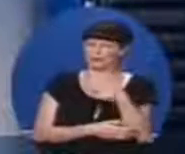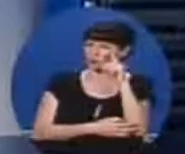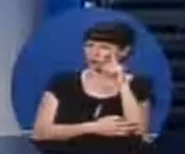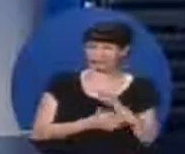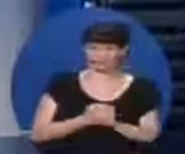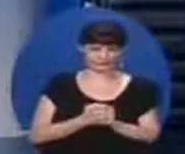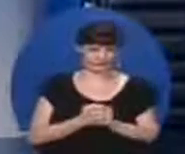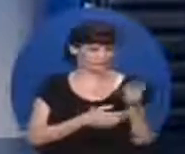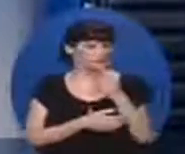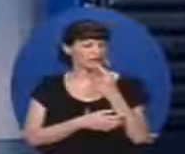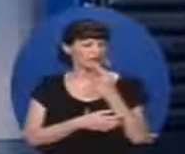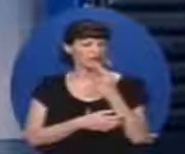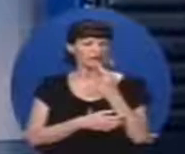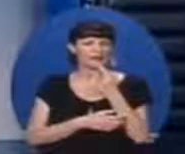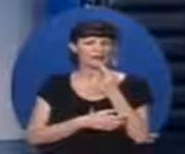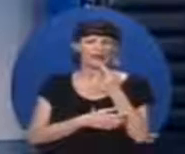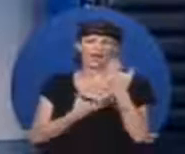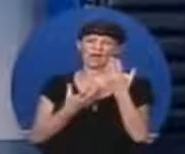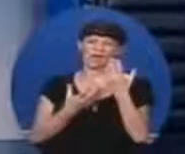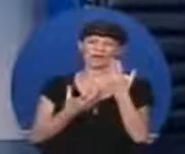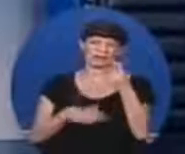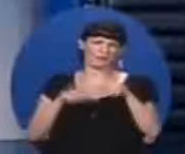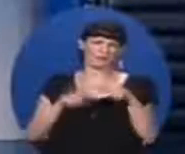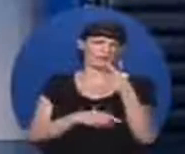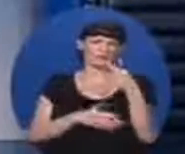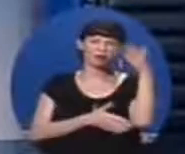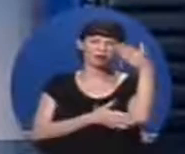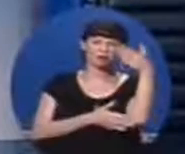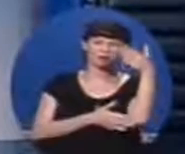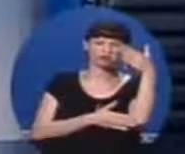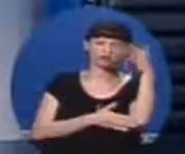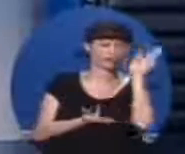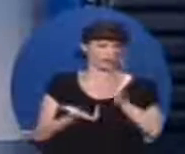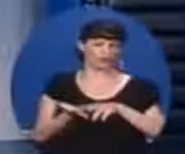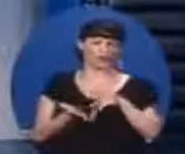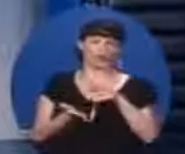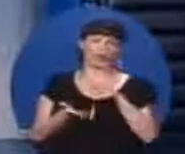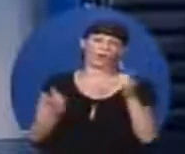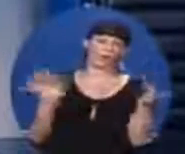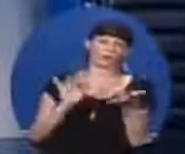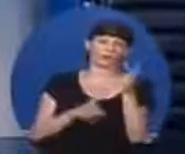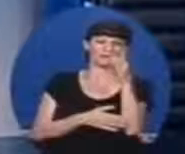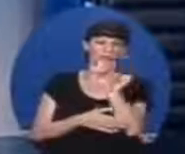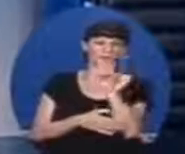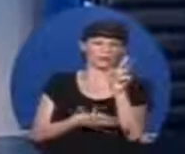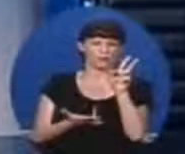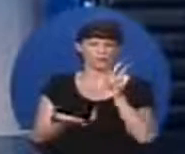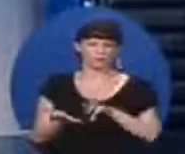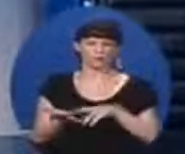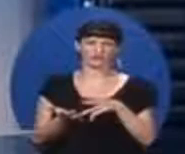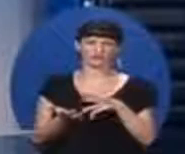של מדינה מתוקנת, לעומת לא מדינה מתוקנת, היא שאתה לא יכול לשים לשוטר שעוצר אותך בכביש, שטר של 100